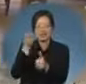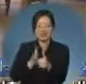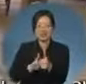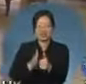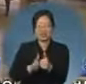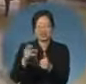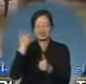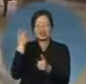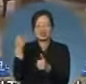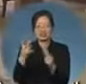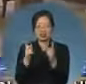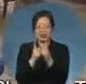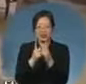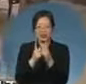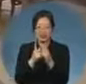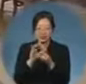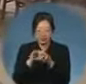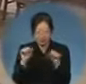으